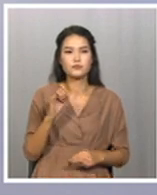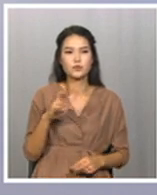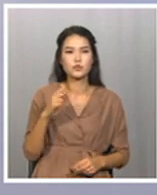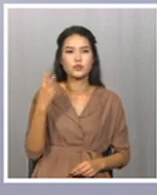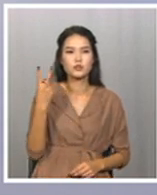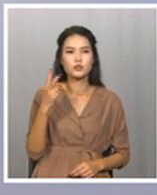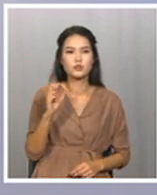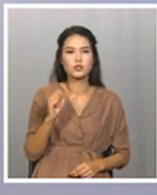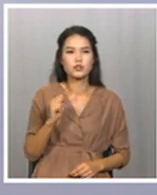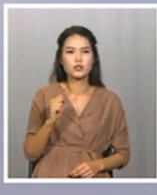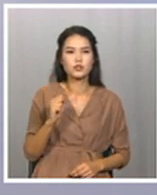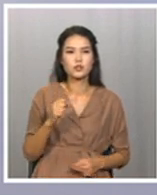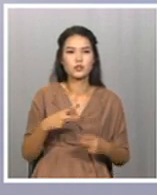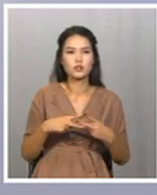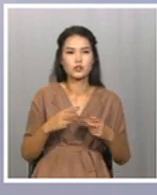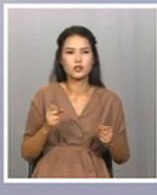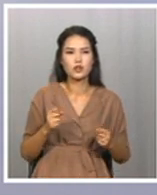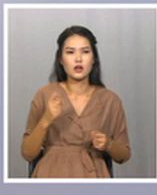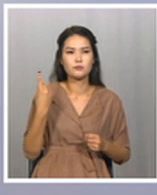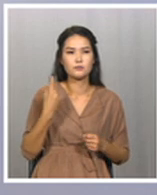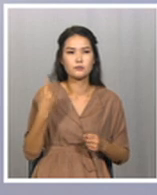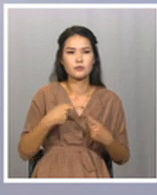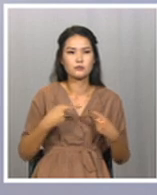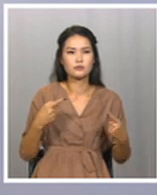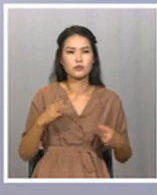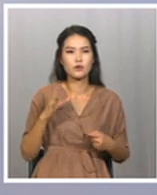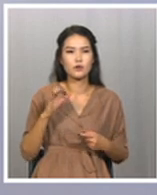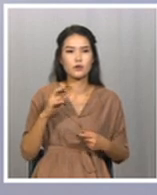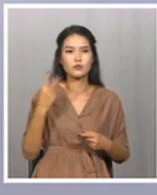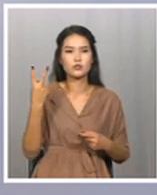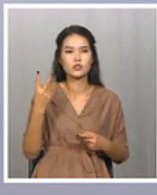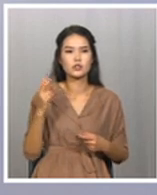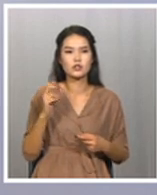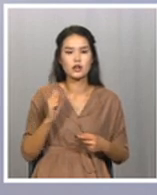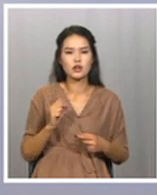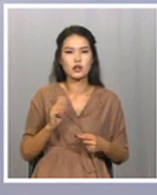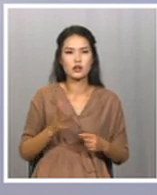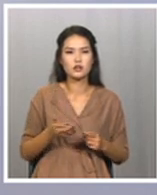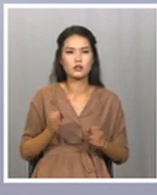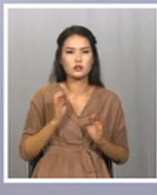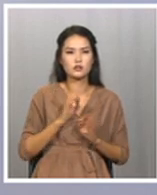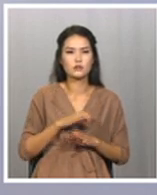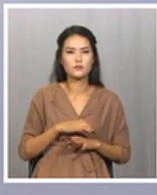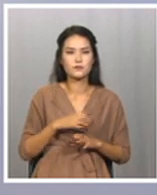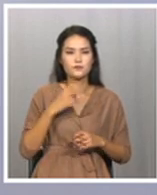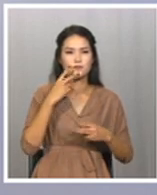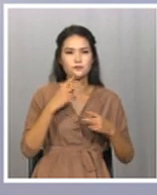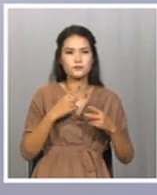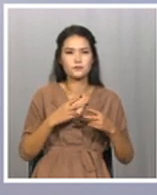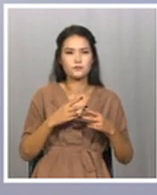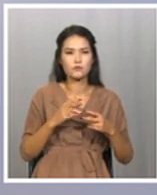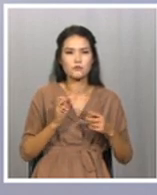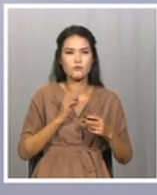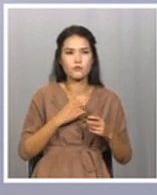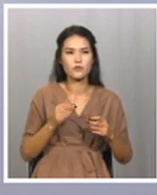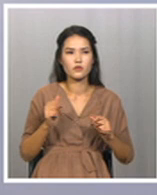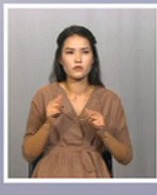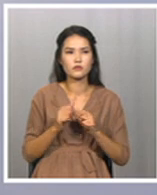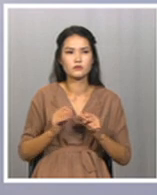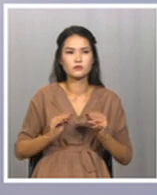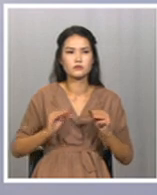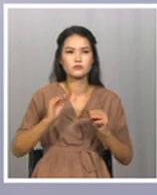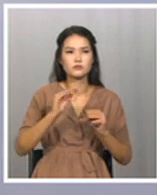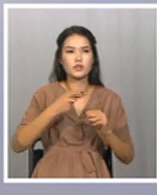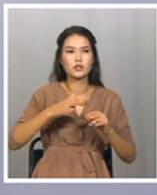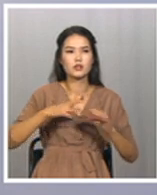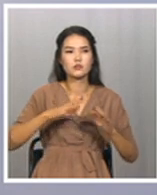x. Синус квадрат альфаны біз 1 азайту косинус квадрат альфа деп өрнектей аламыз. Олай болса, бөлімдегі синус квадрат